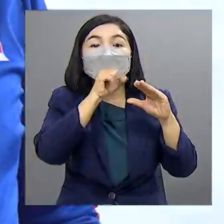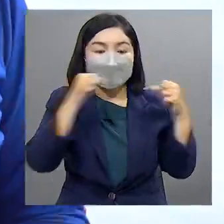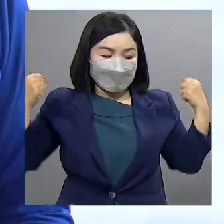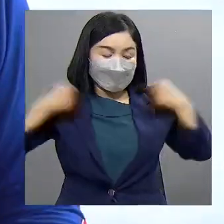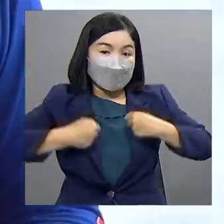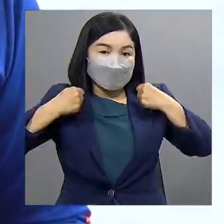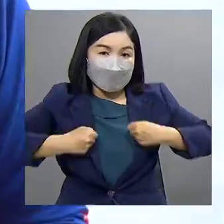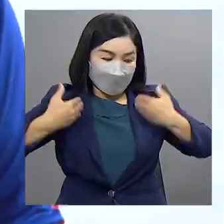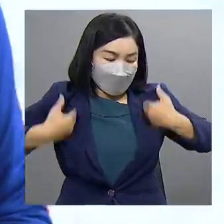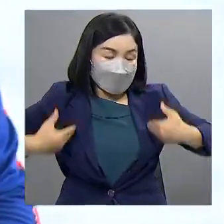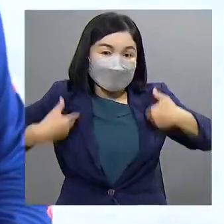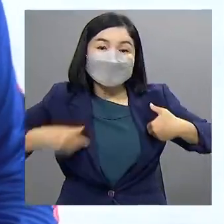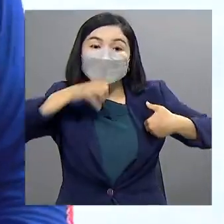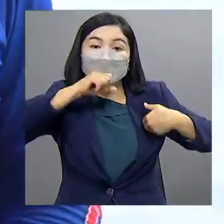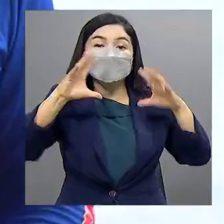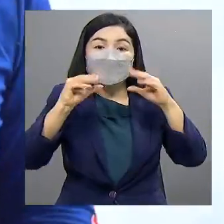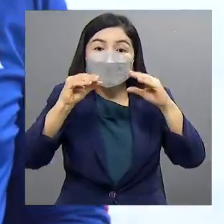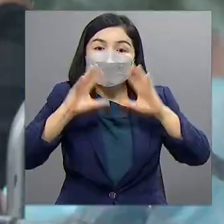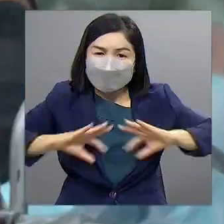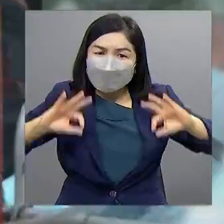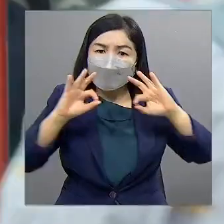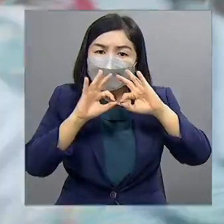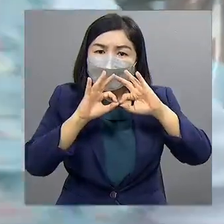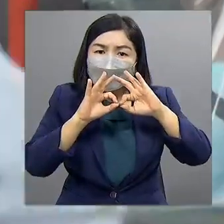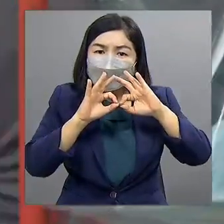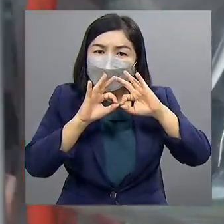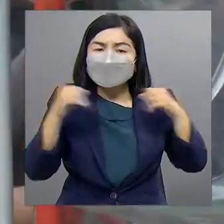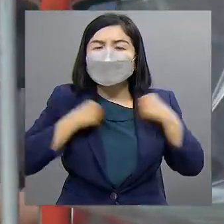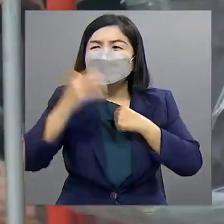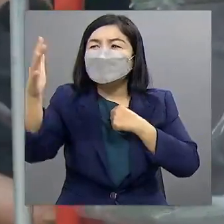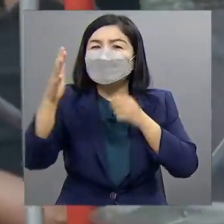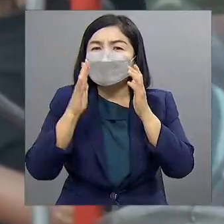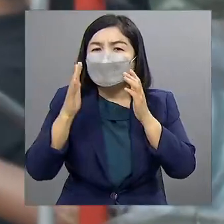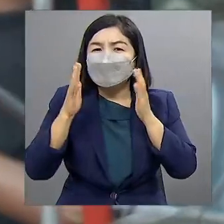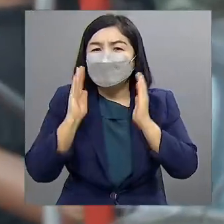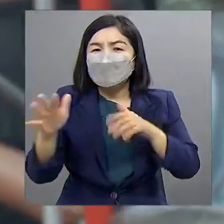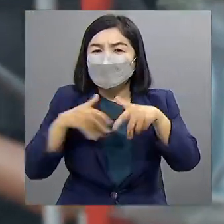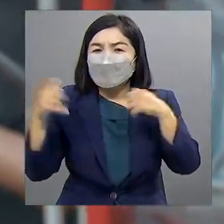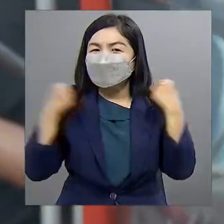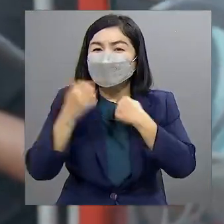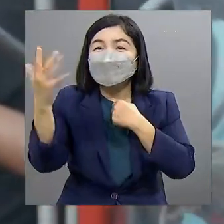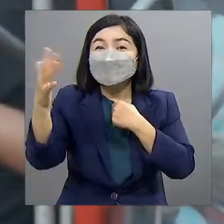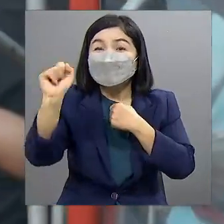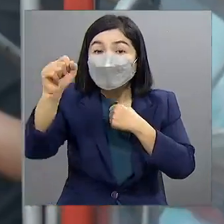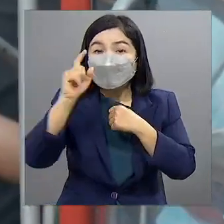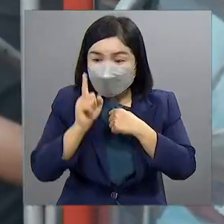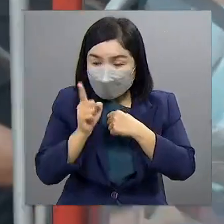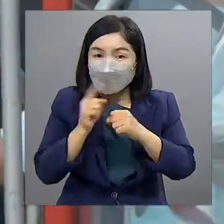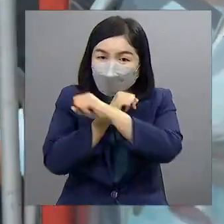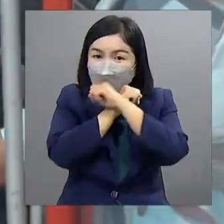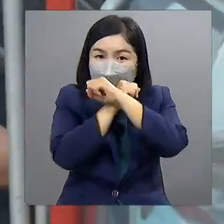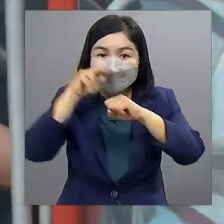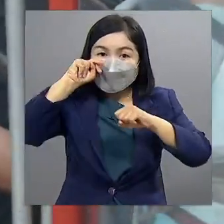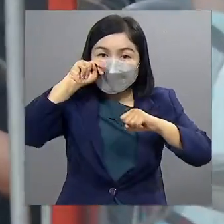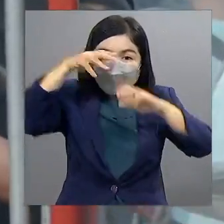แต่ข้อสำคัญคือเราไม่ค่อยใส่กันใช่ไหมครับป้องกันอันตรายก็เขาว่ามันอึ